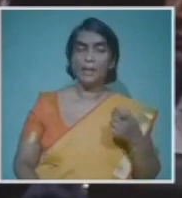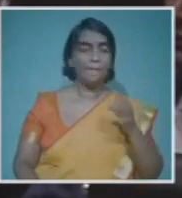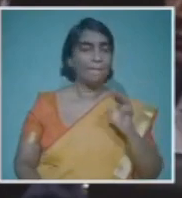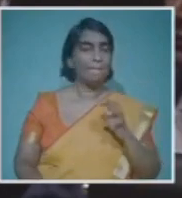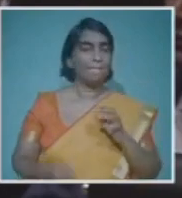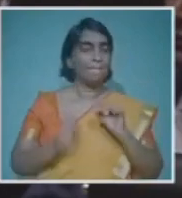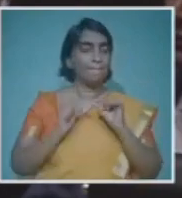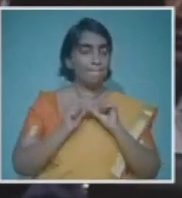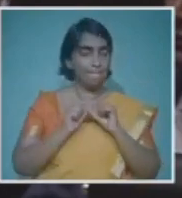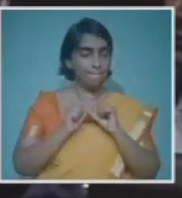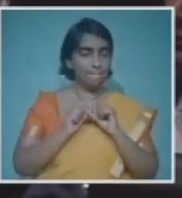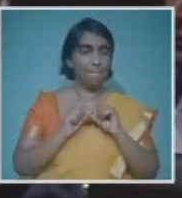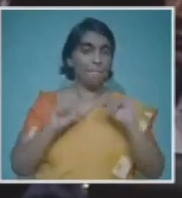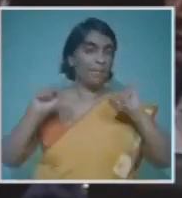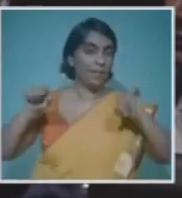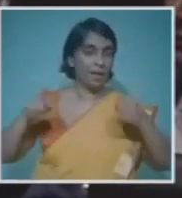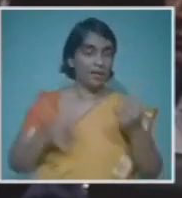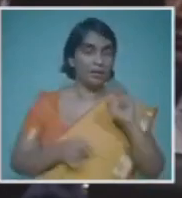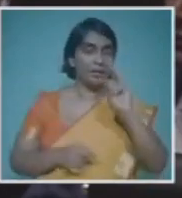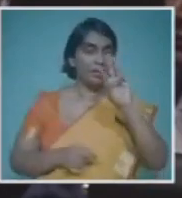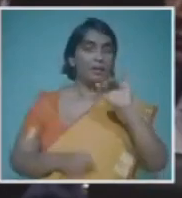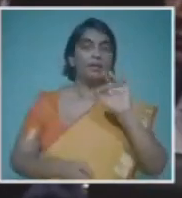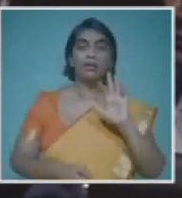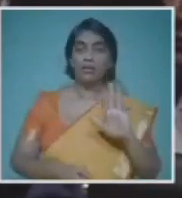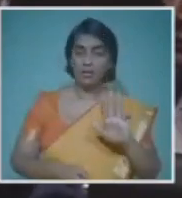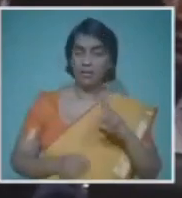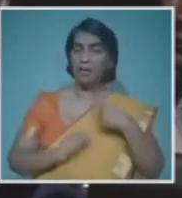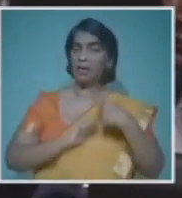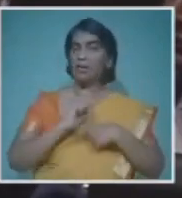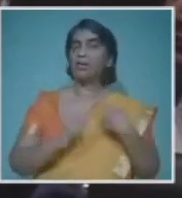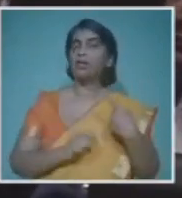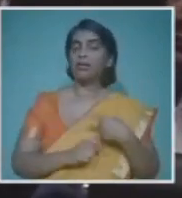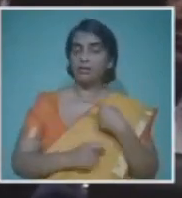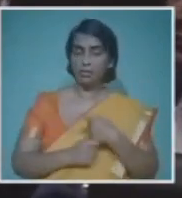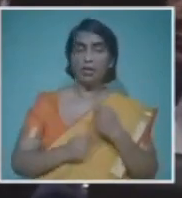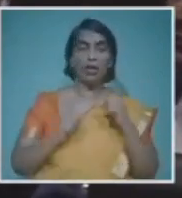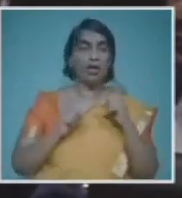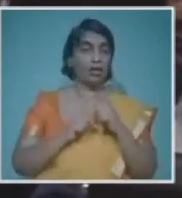$326 million was converted. එතකොට මේ ගෙනාපය වෙනුත් ඩොලර් මිලියන